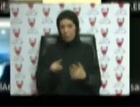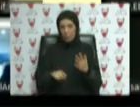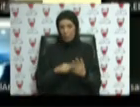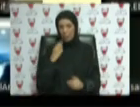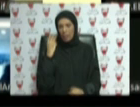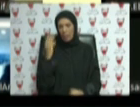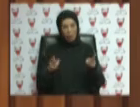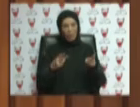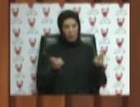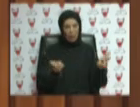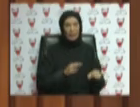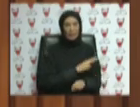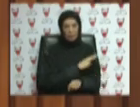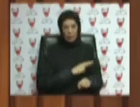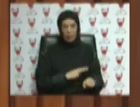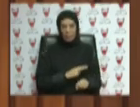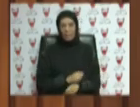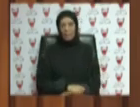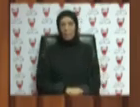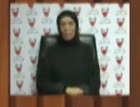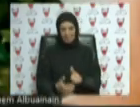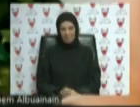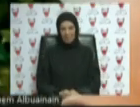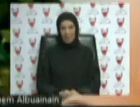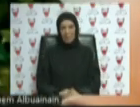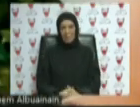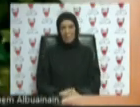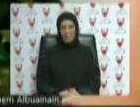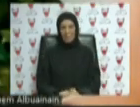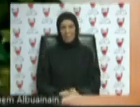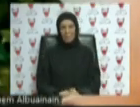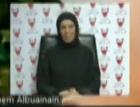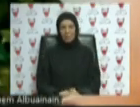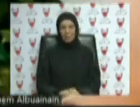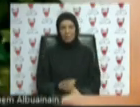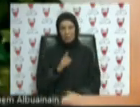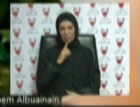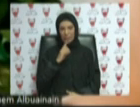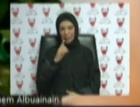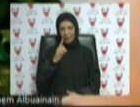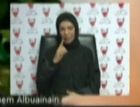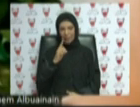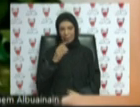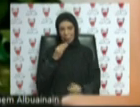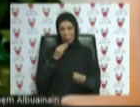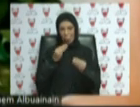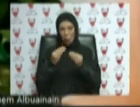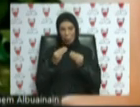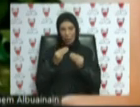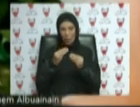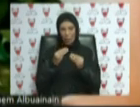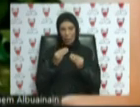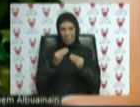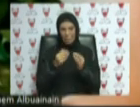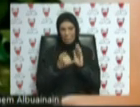عن الأصل في عقد جلساتها حضوريا وفق المكان المعتاد. طبعا جاء هذا القرار مستجيب